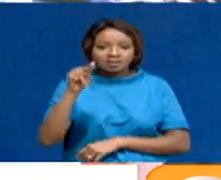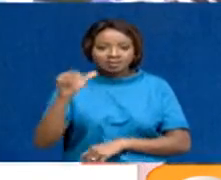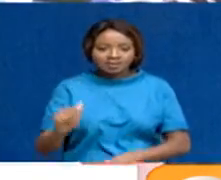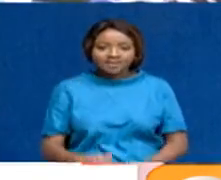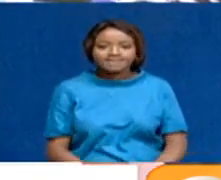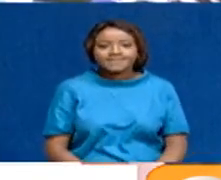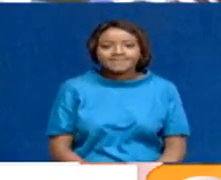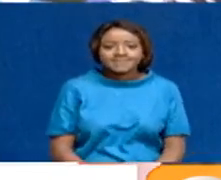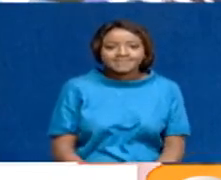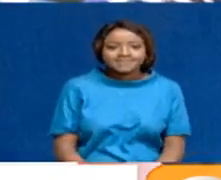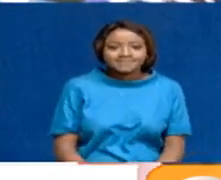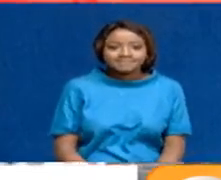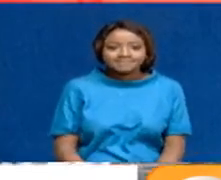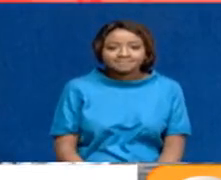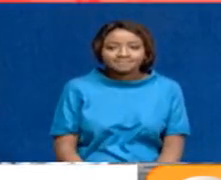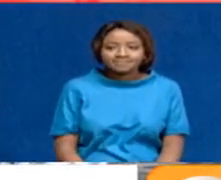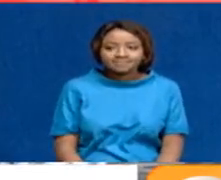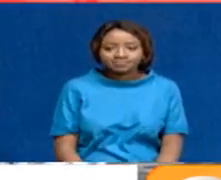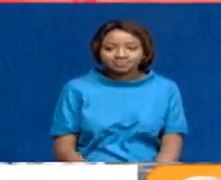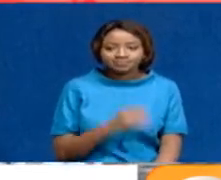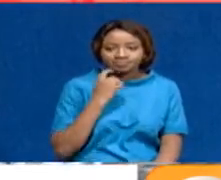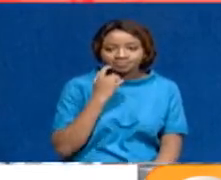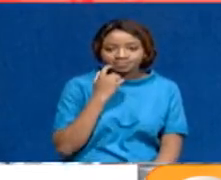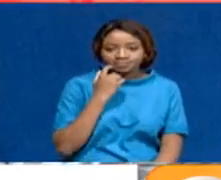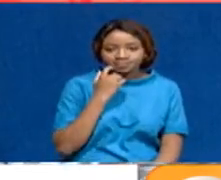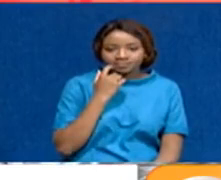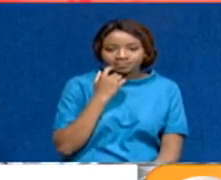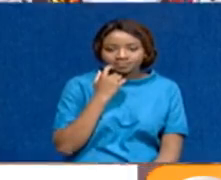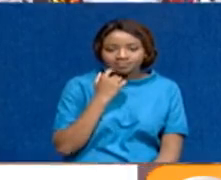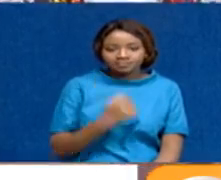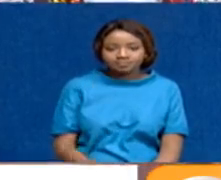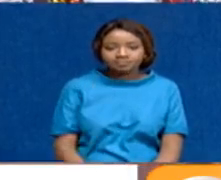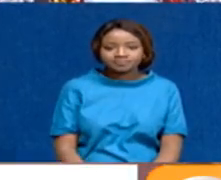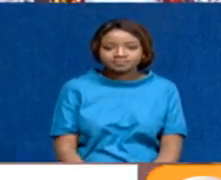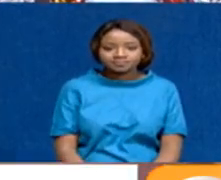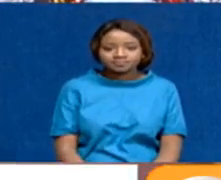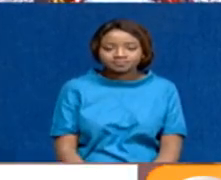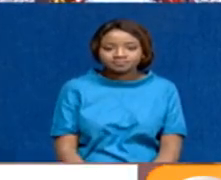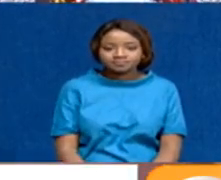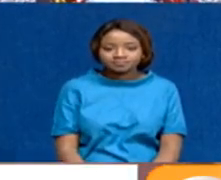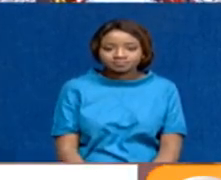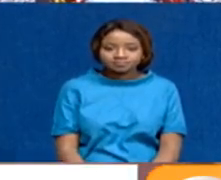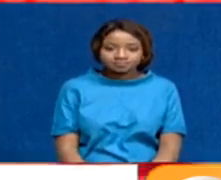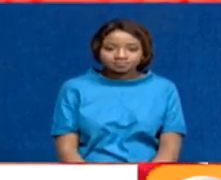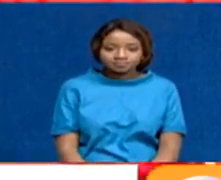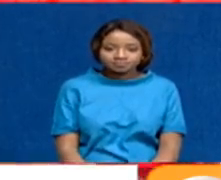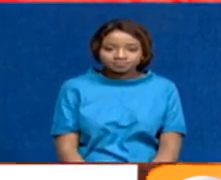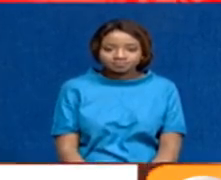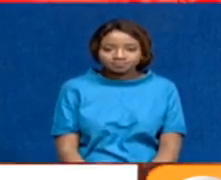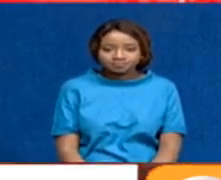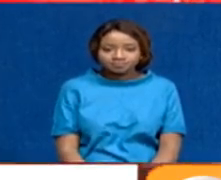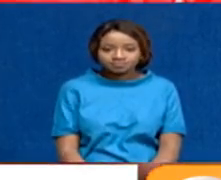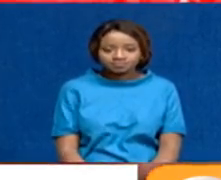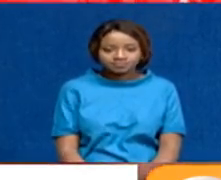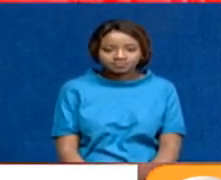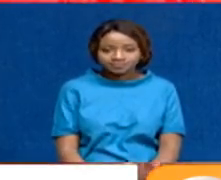Wale wengine wamekuja ni watoto wa chopiora simulasi yura igwa tenye tida ya konde rarora na